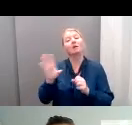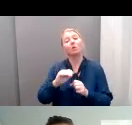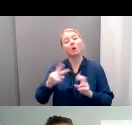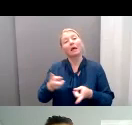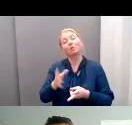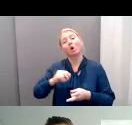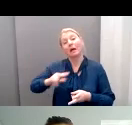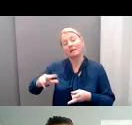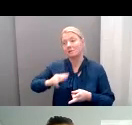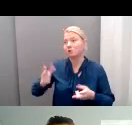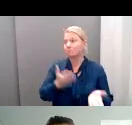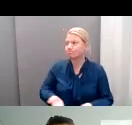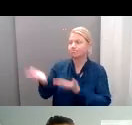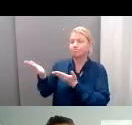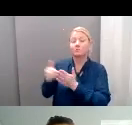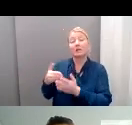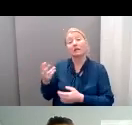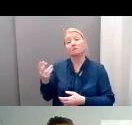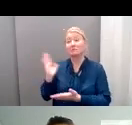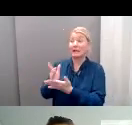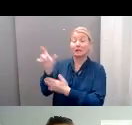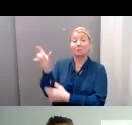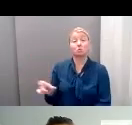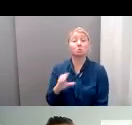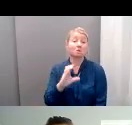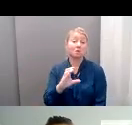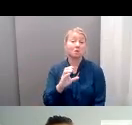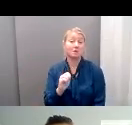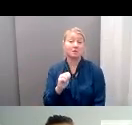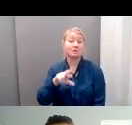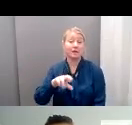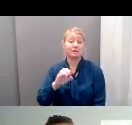en vidare till en sexolog eller någon annan som kan hjälpa en.